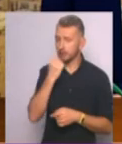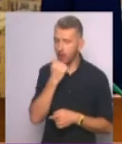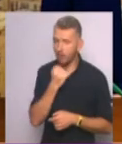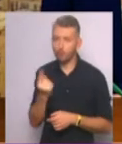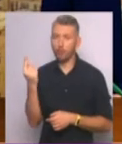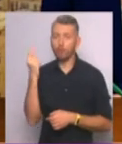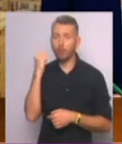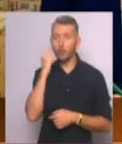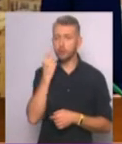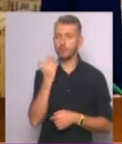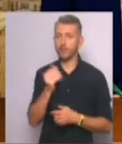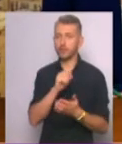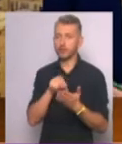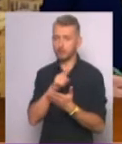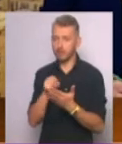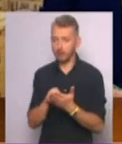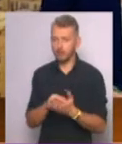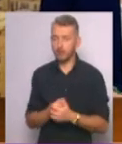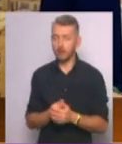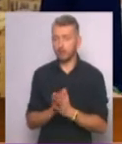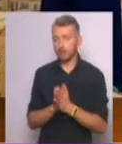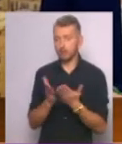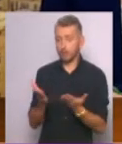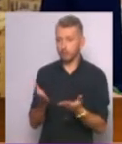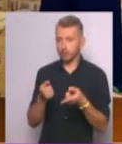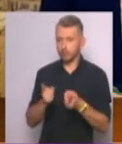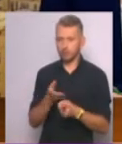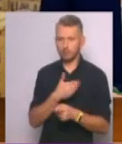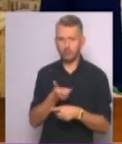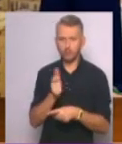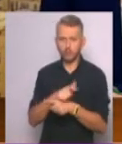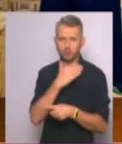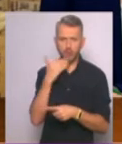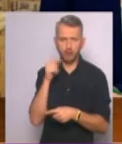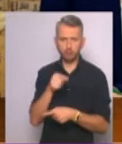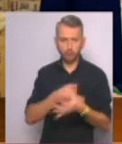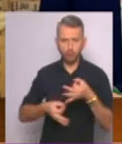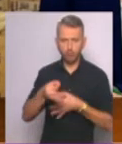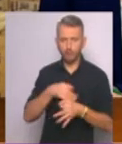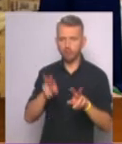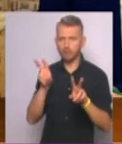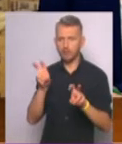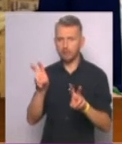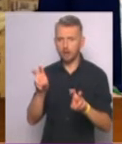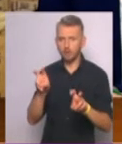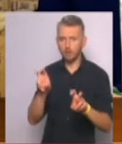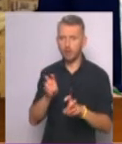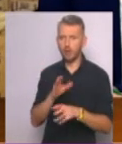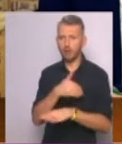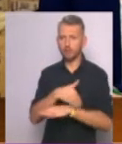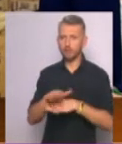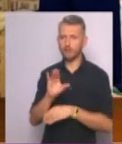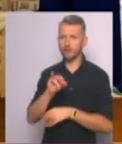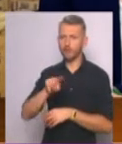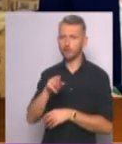Почули ваші запитання. Прошу, пані Наталя, дійсно, ми дуже багато обговорюємо тут тематику зараз Вільшанської, тому